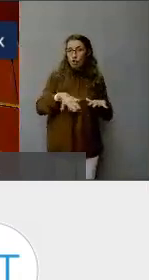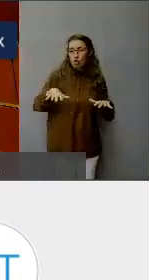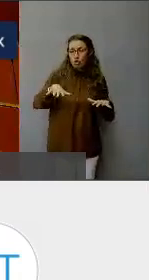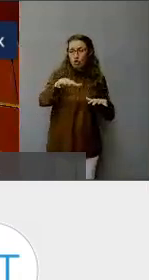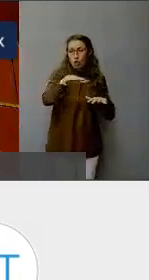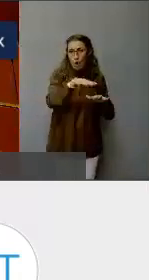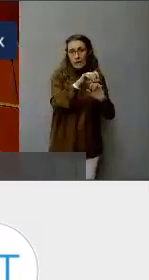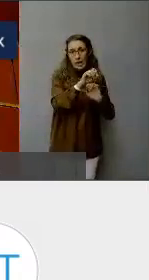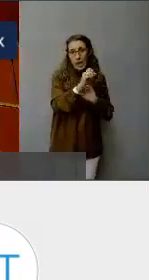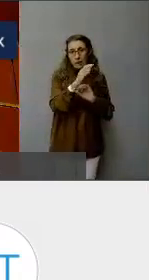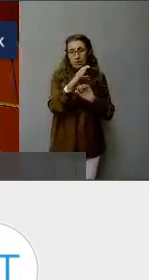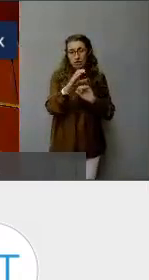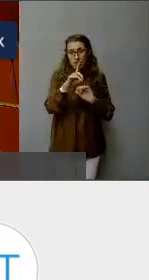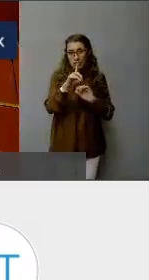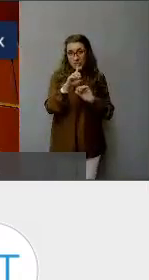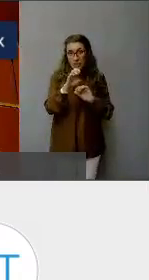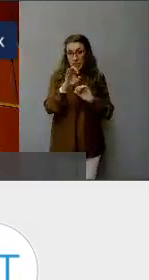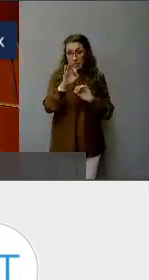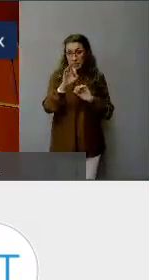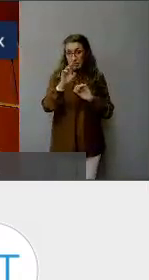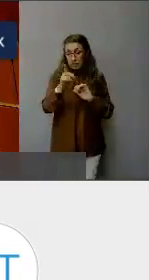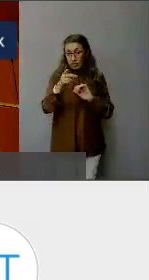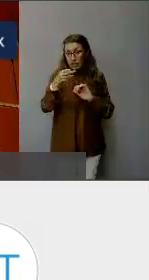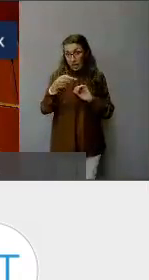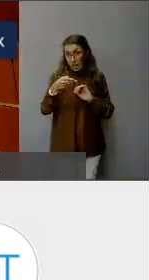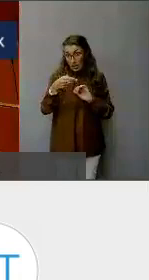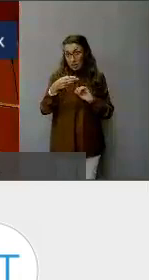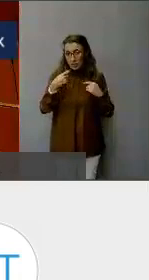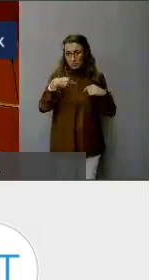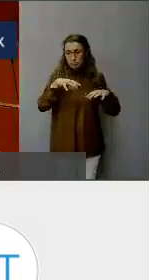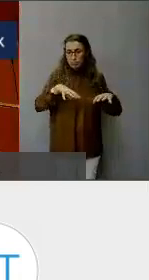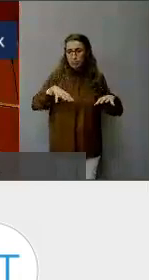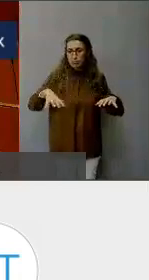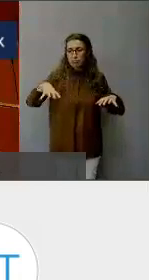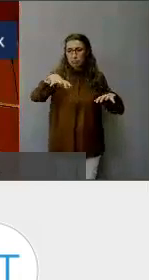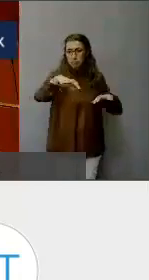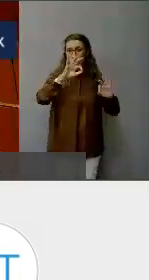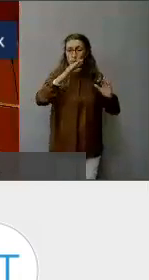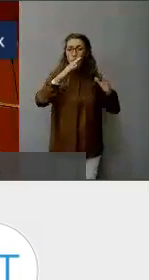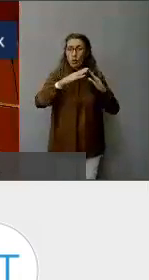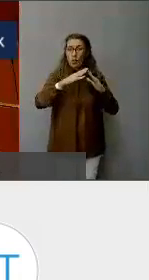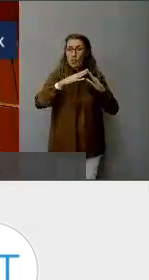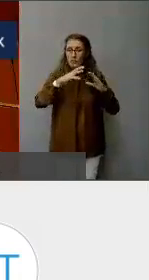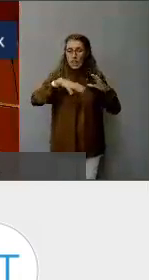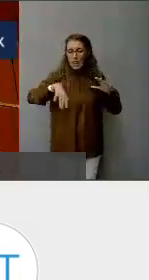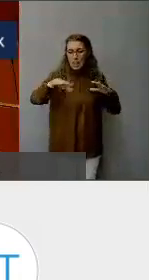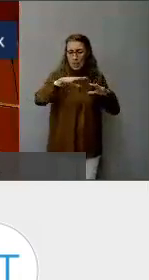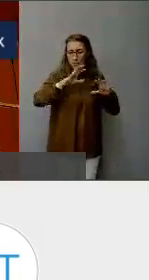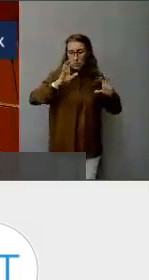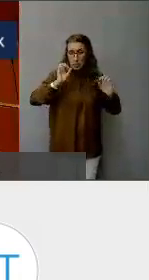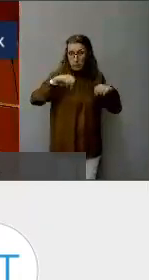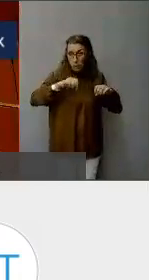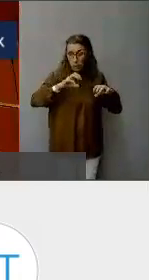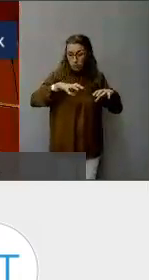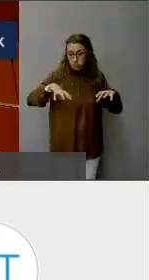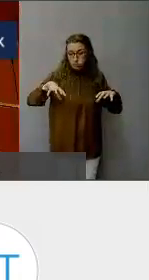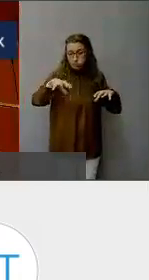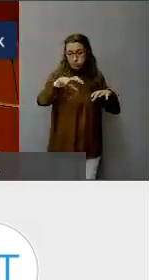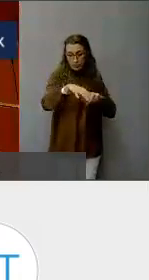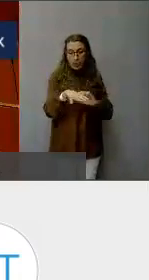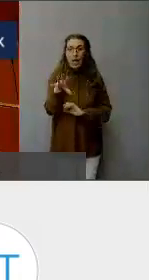d e f g e h nelle quali saranno collocate queste billette allora la stessa regione in